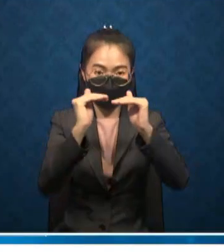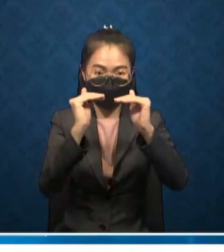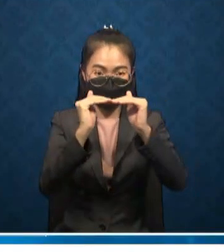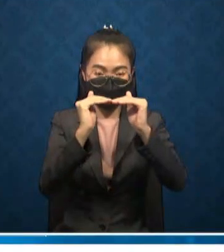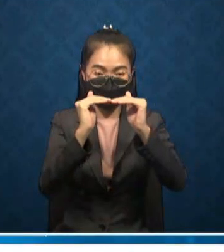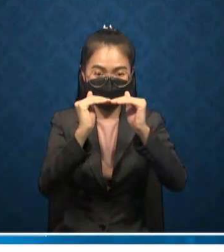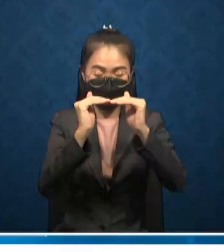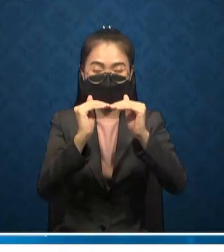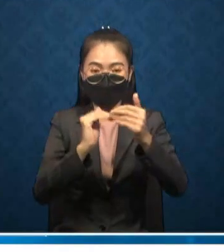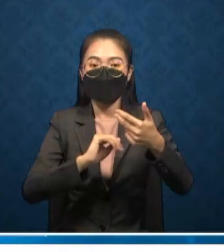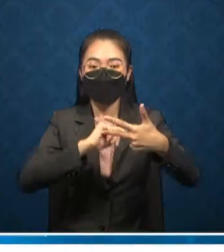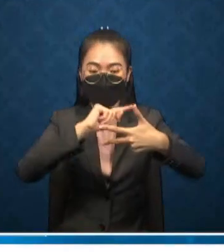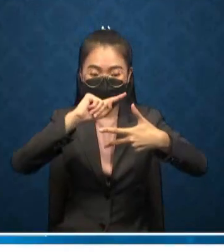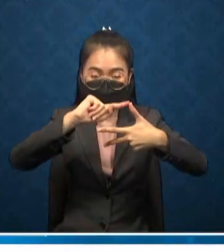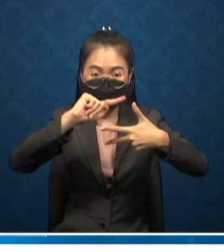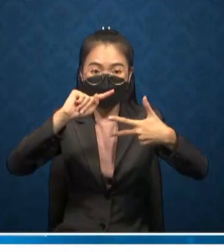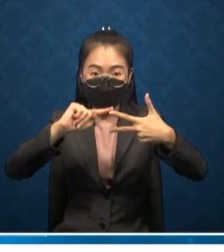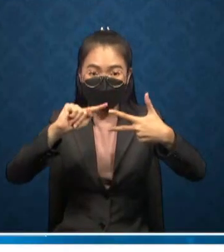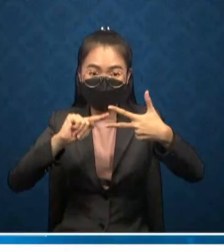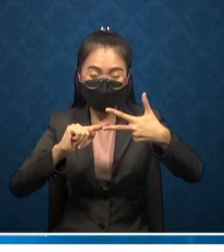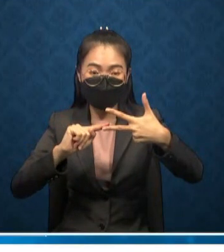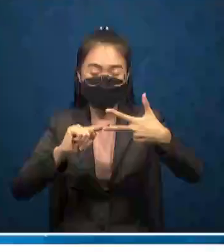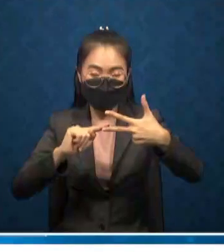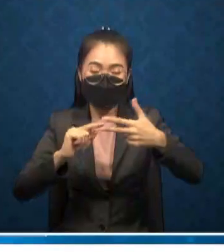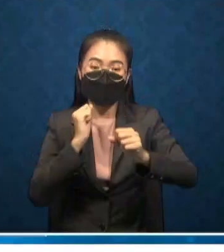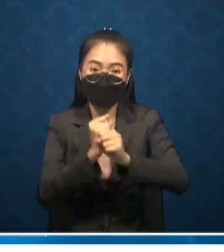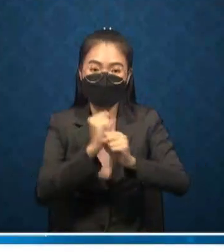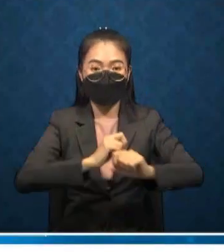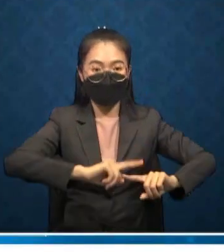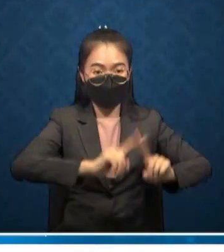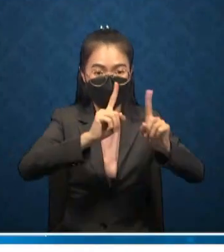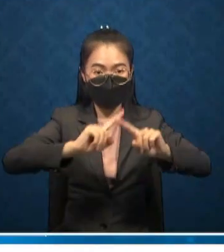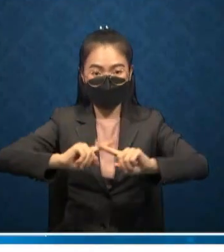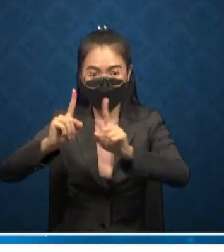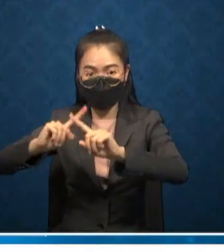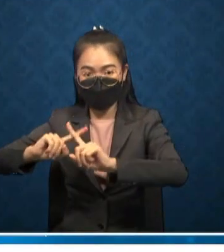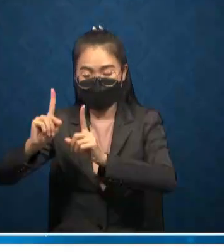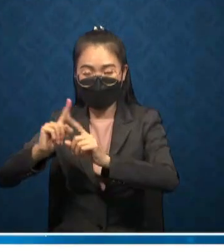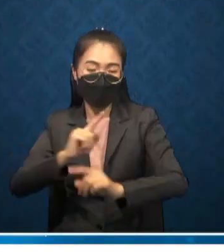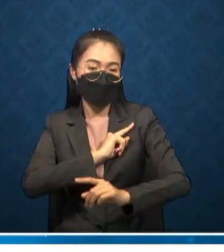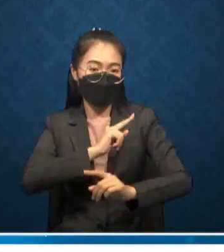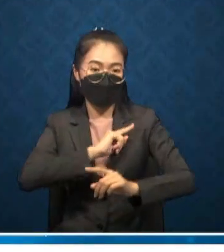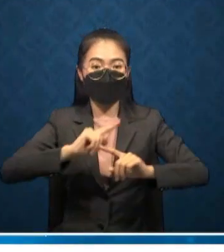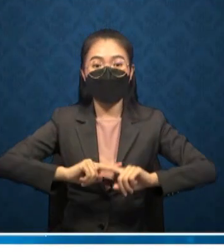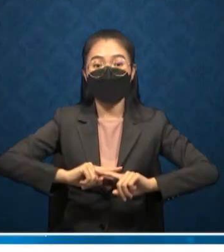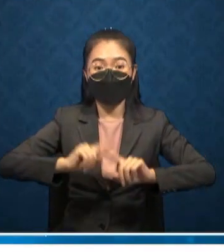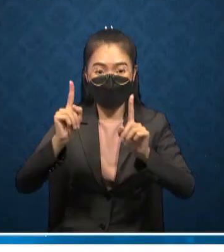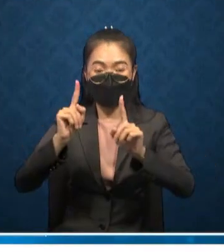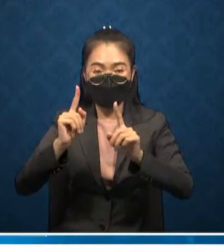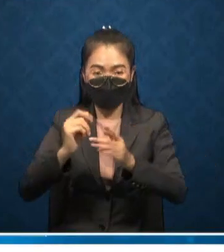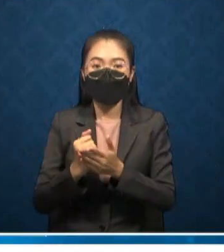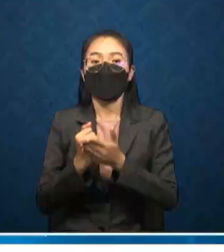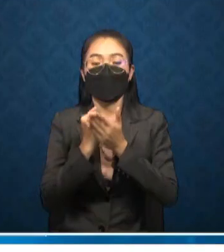นั้นจะมีจุดแข็งที่ไม่เหมือนกันนะคะจุดแข็งที่ต้องสร้างสมดุลนะจะไปเสริม